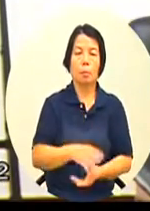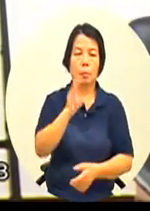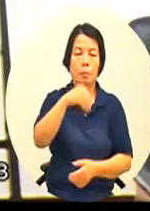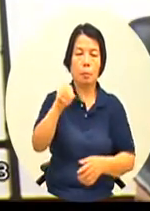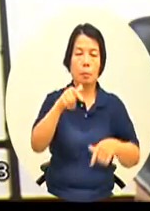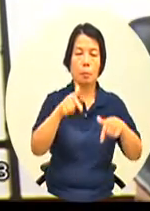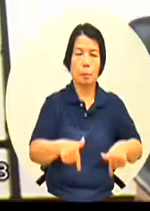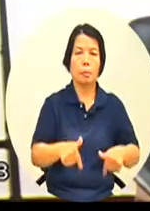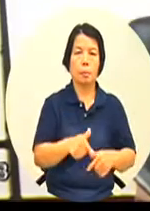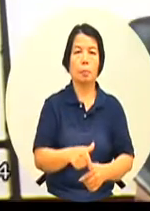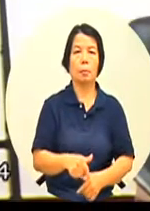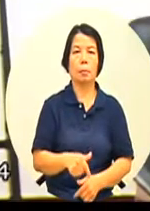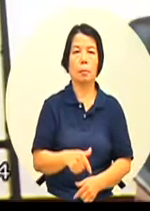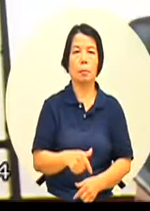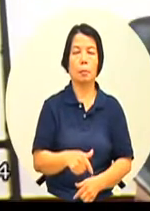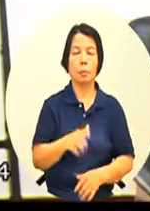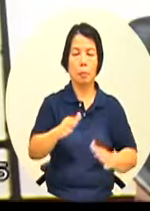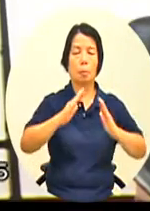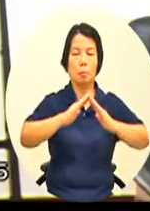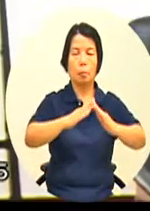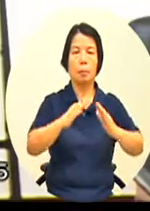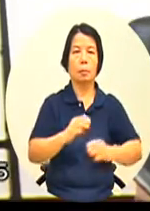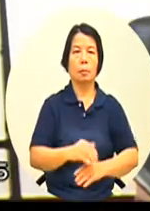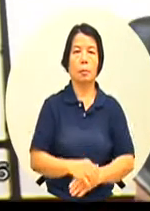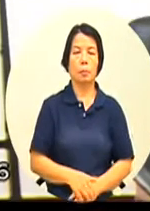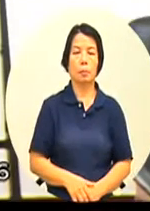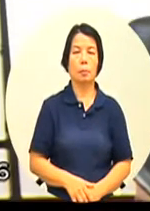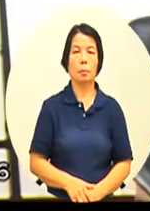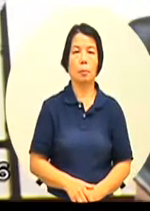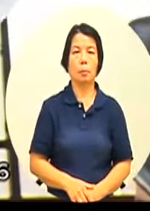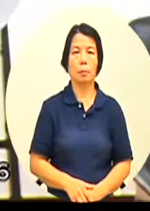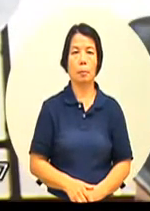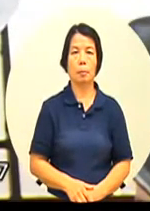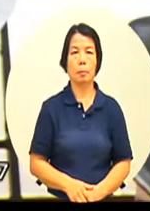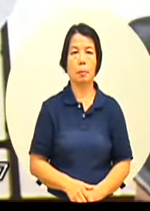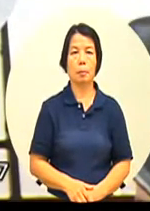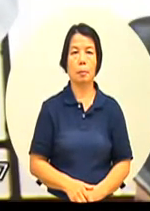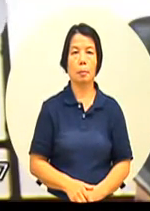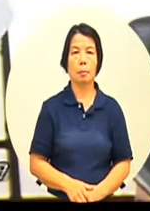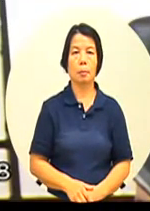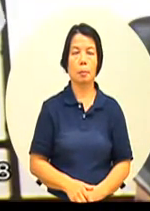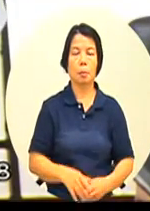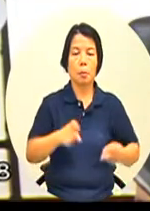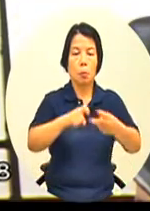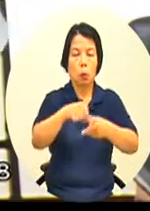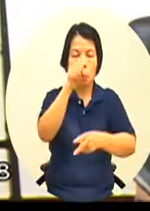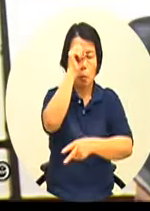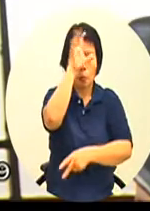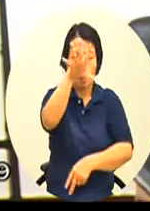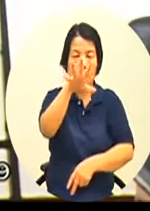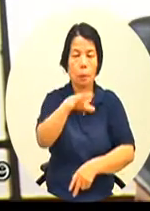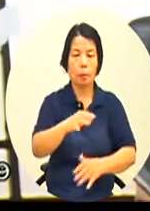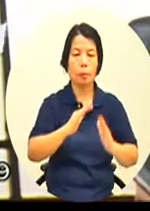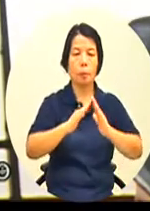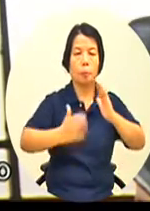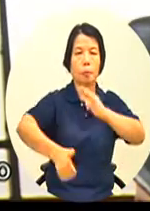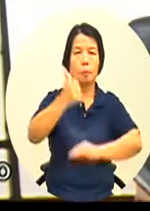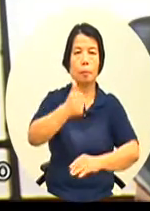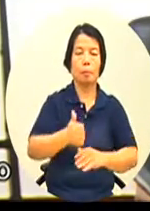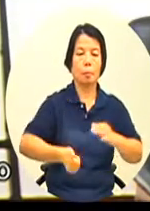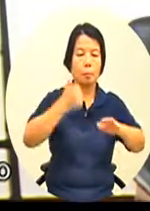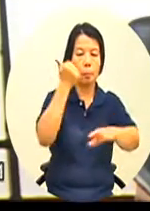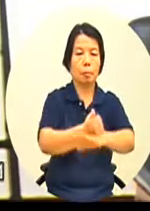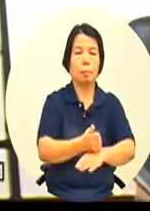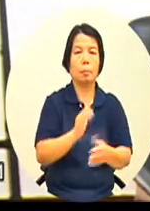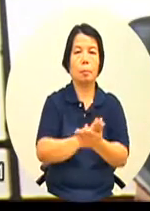个 Porto Alegre 这个城市港市哈。那当然他是一个工党的一个市长，他当选市长以